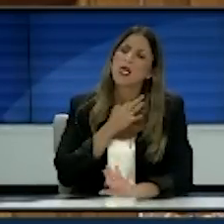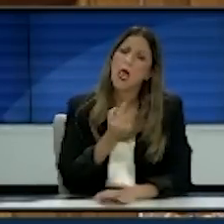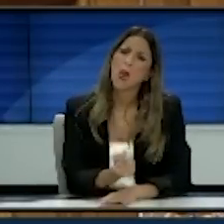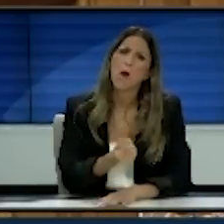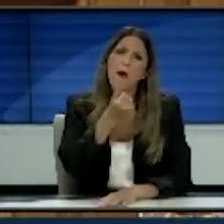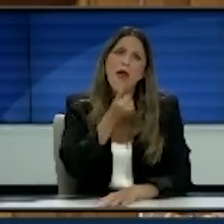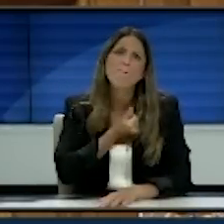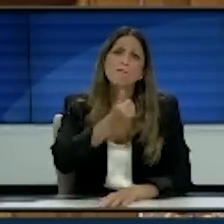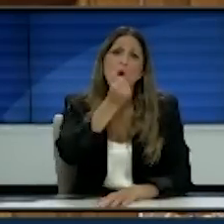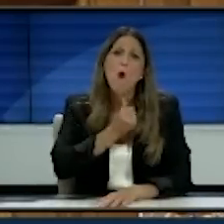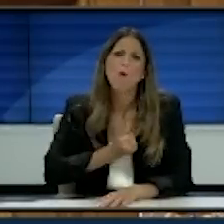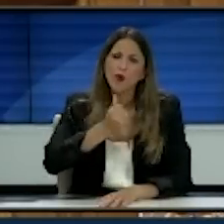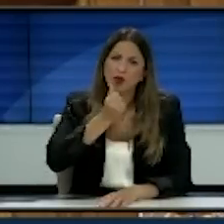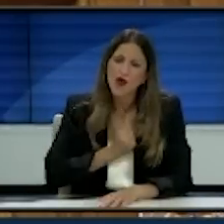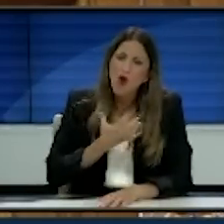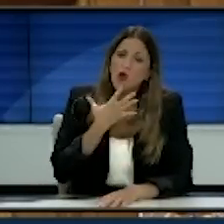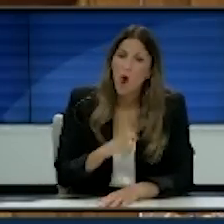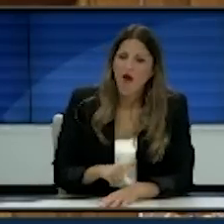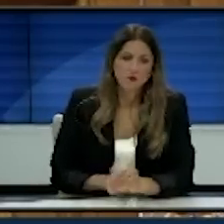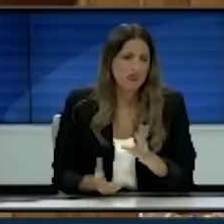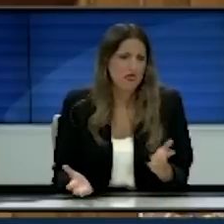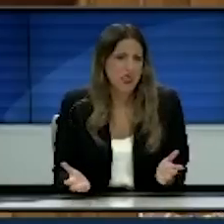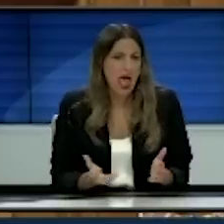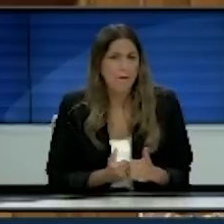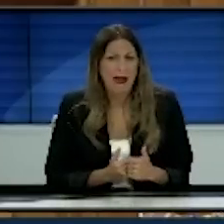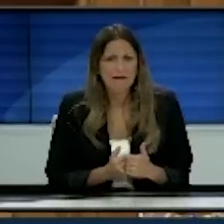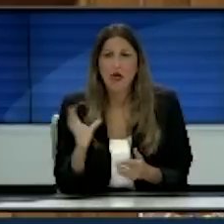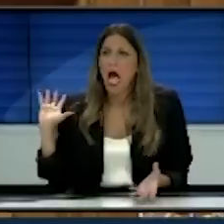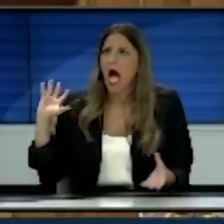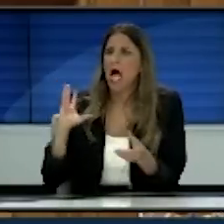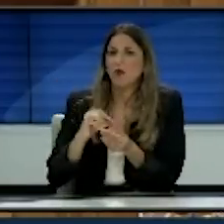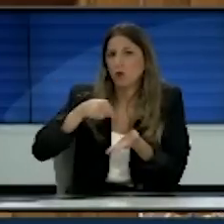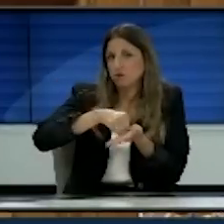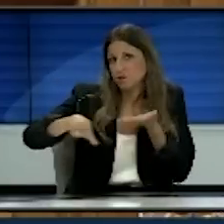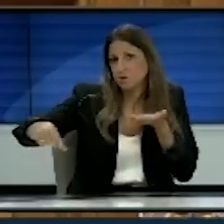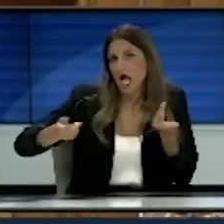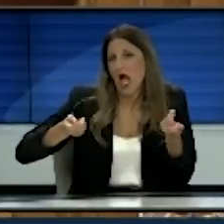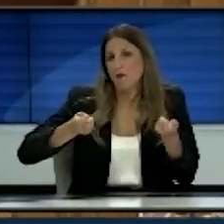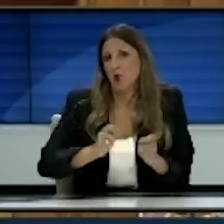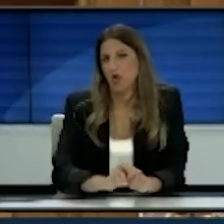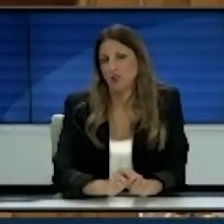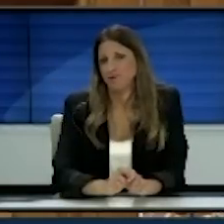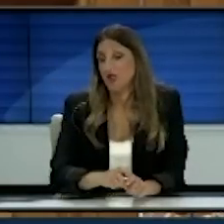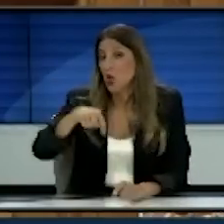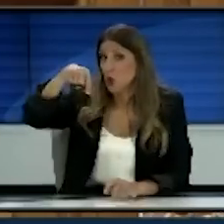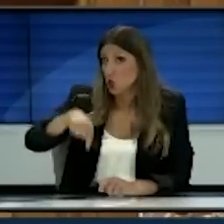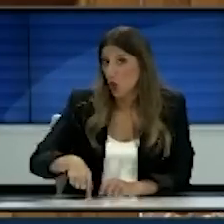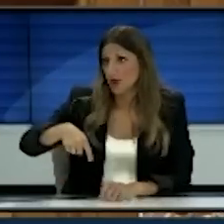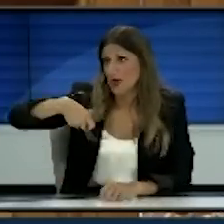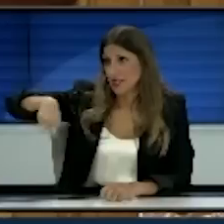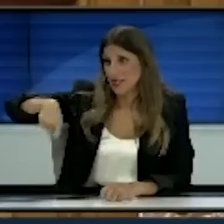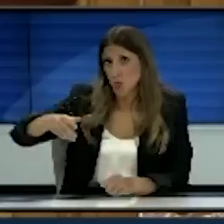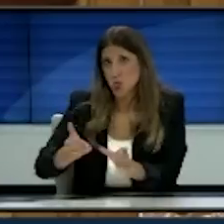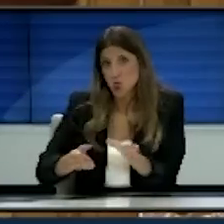υπομονή, καθώς δεν τίθεται κανένα θέμα παραγραφής. Και έρχεται σήμερα το Συμβούλιο της